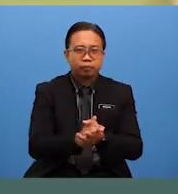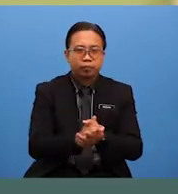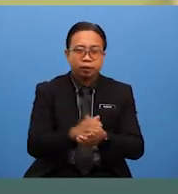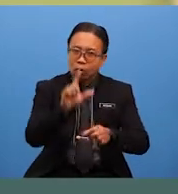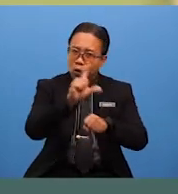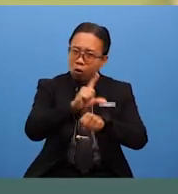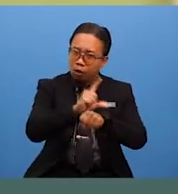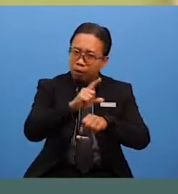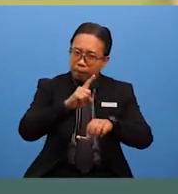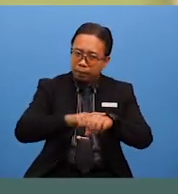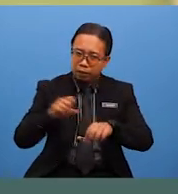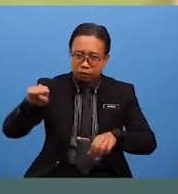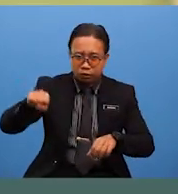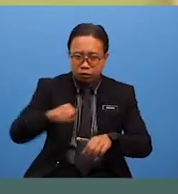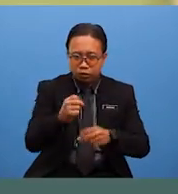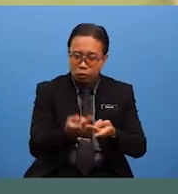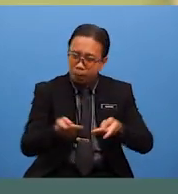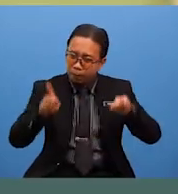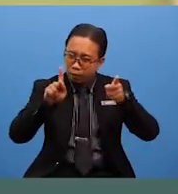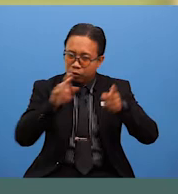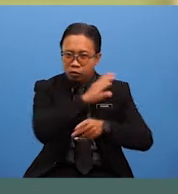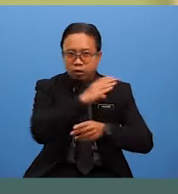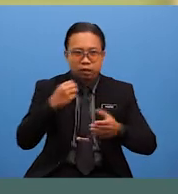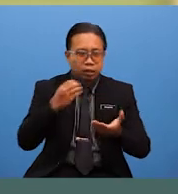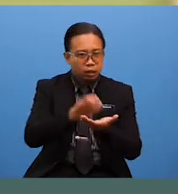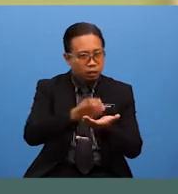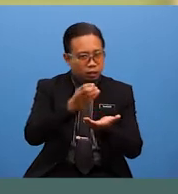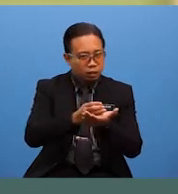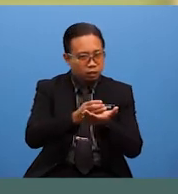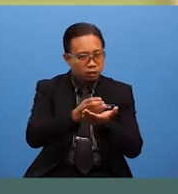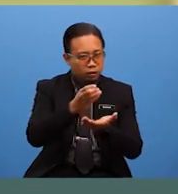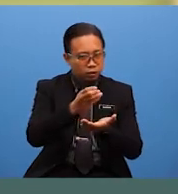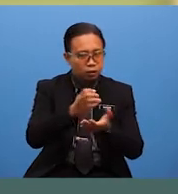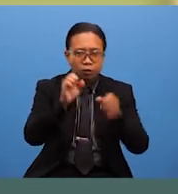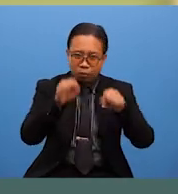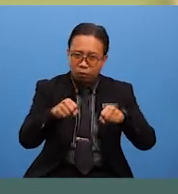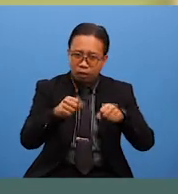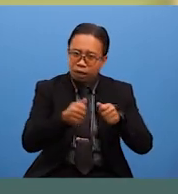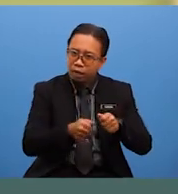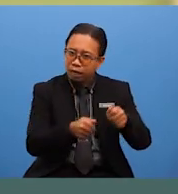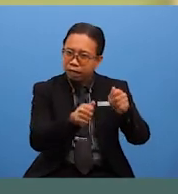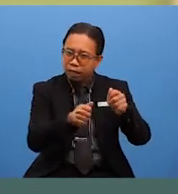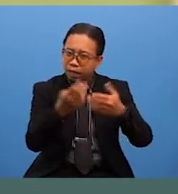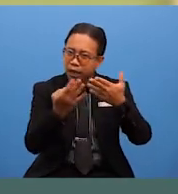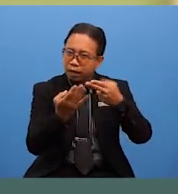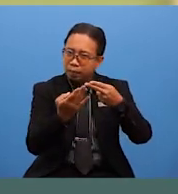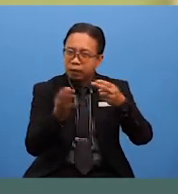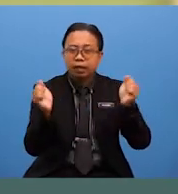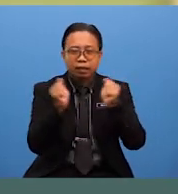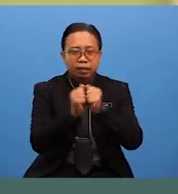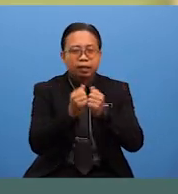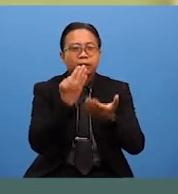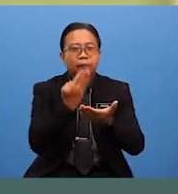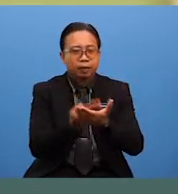pada sendok periuk dan ganas boleh mengalirkan habet dengan baik bahan